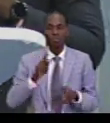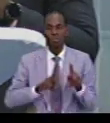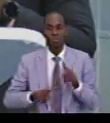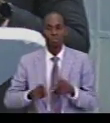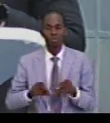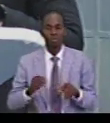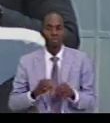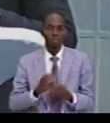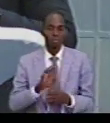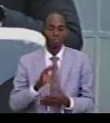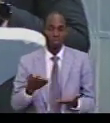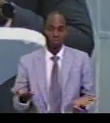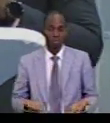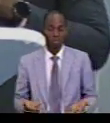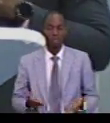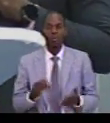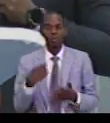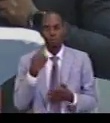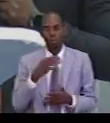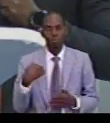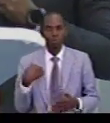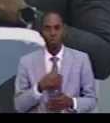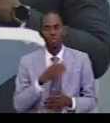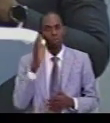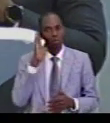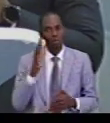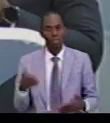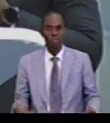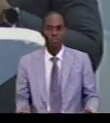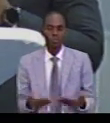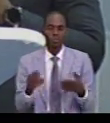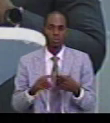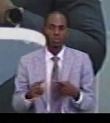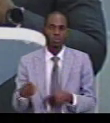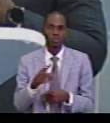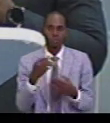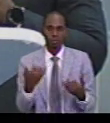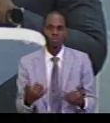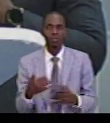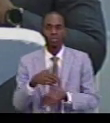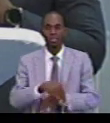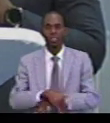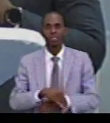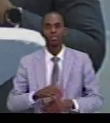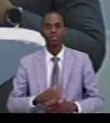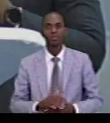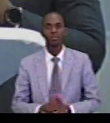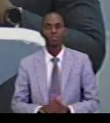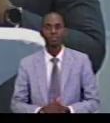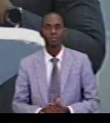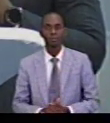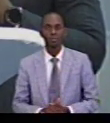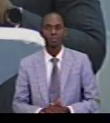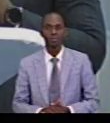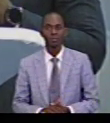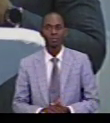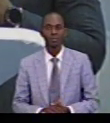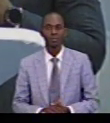introduce to you tonight. Nous avons Togbui Dola